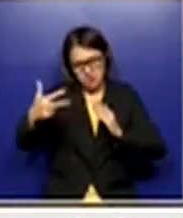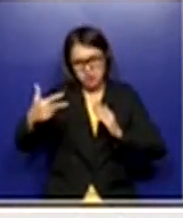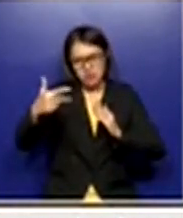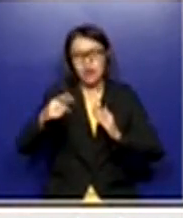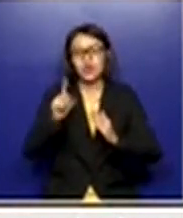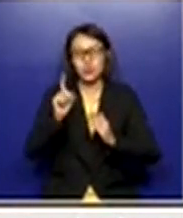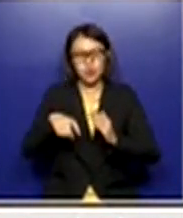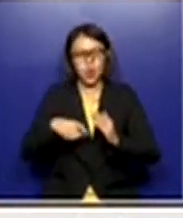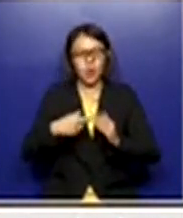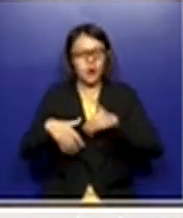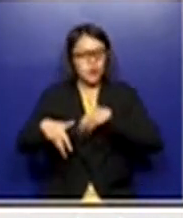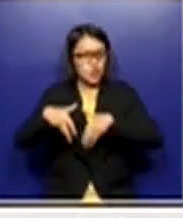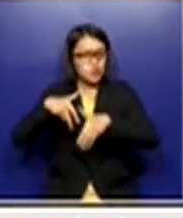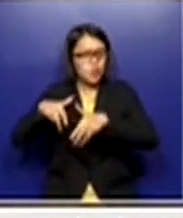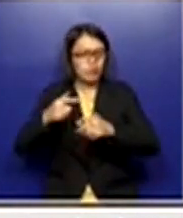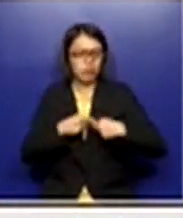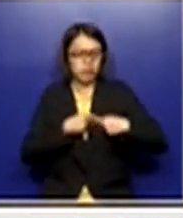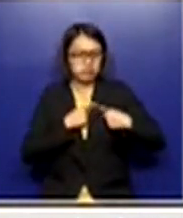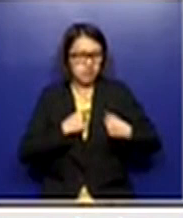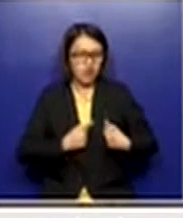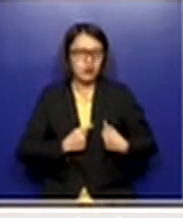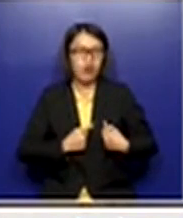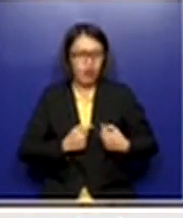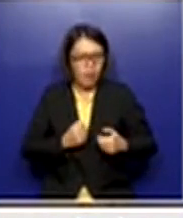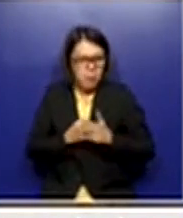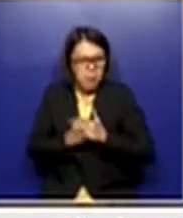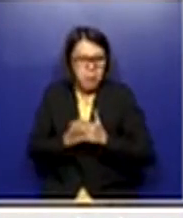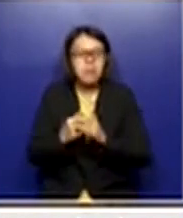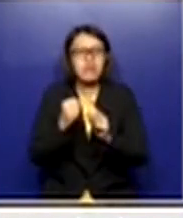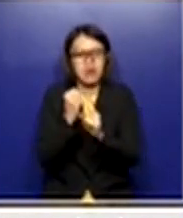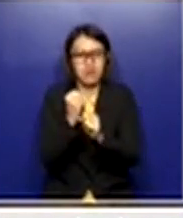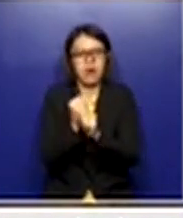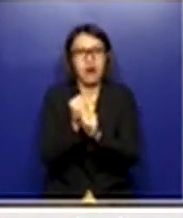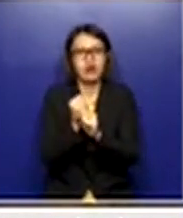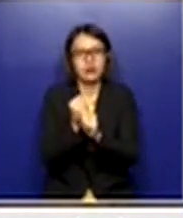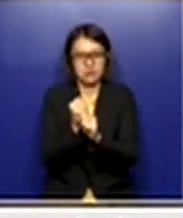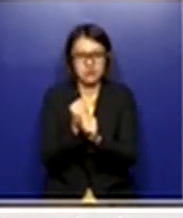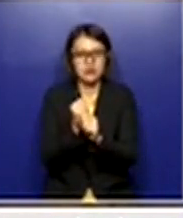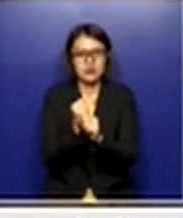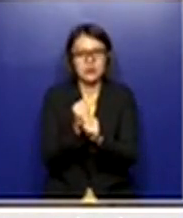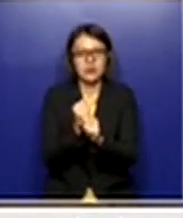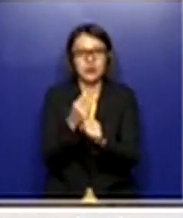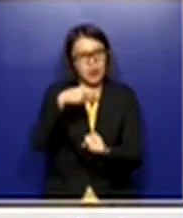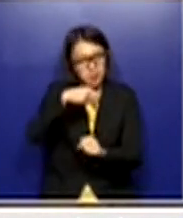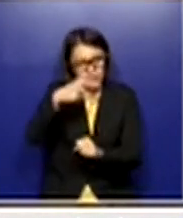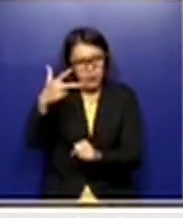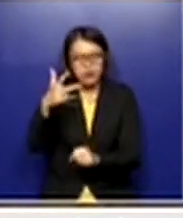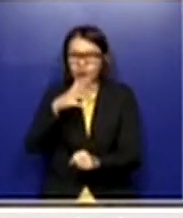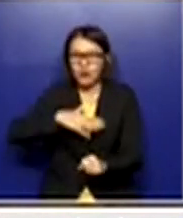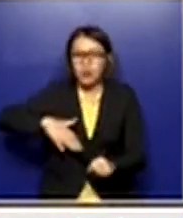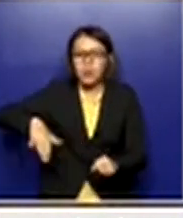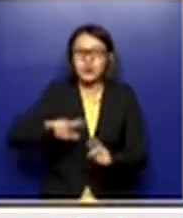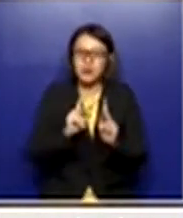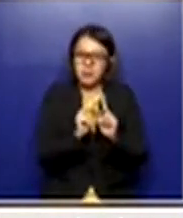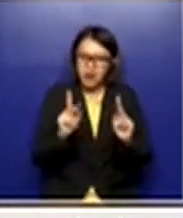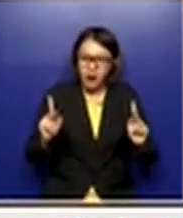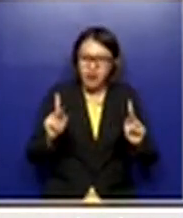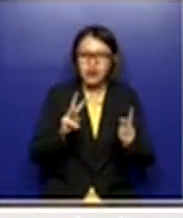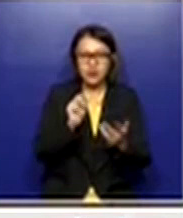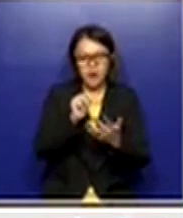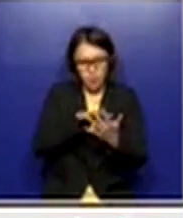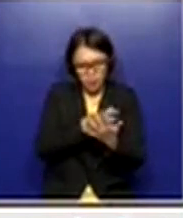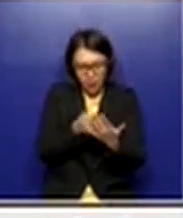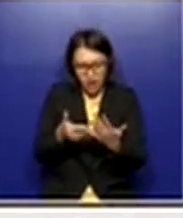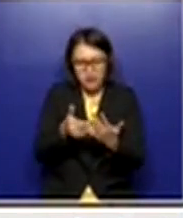จะต้องมีประชาชนเป็นหัวใจของการทำงานซึ่งนี่ก็เป็นหลักการของคนไทย PBS ทุกคนตั้งแต่กรรมการนโยบายผู้บริหาร